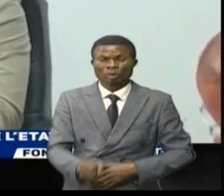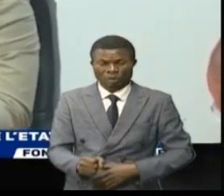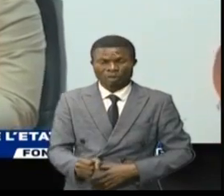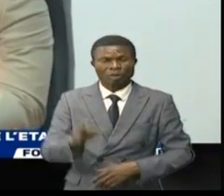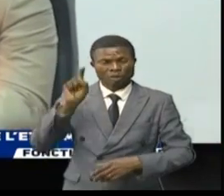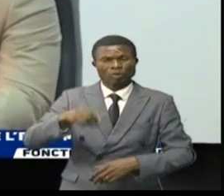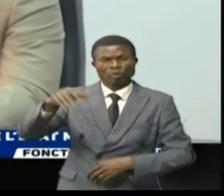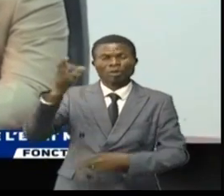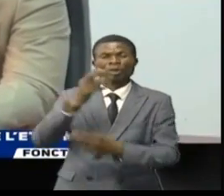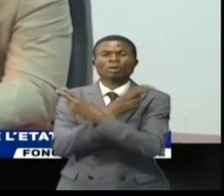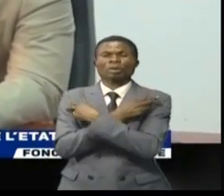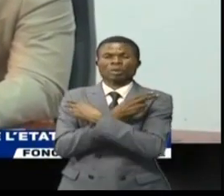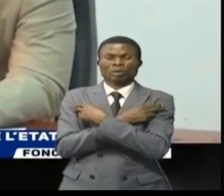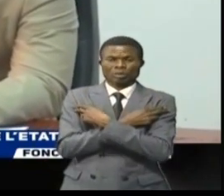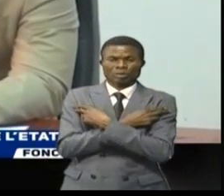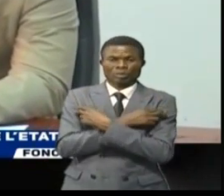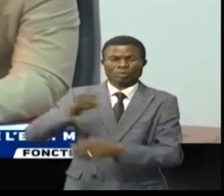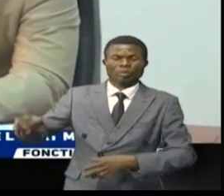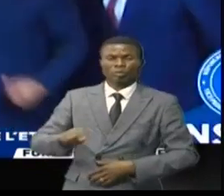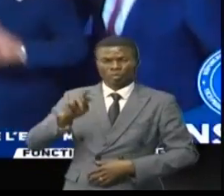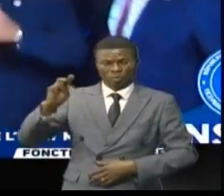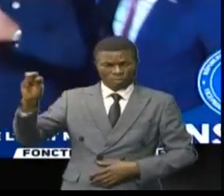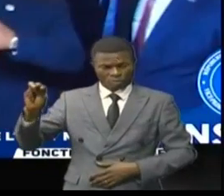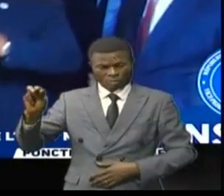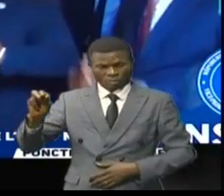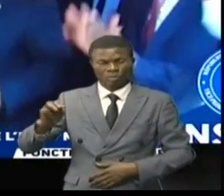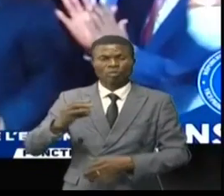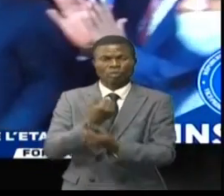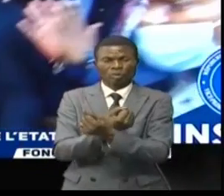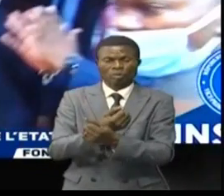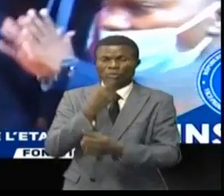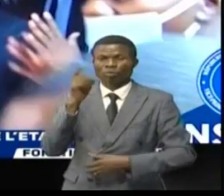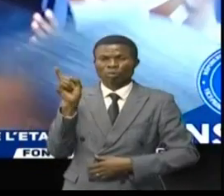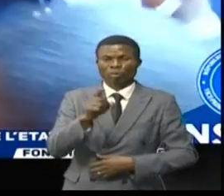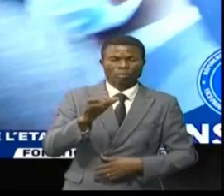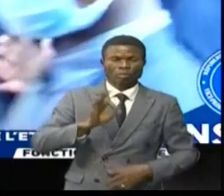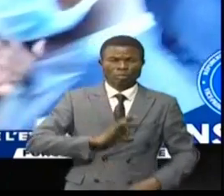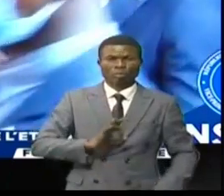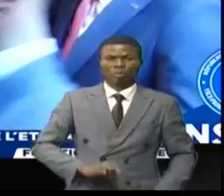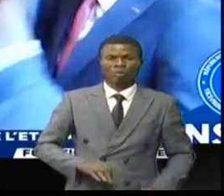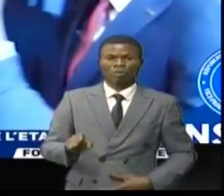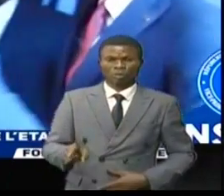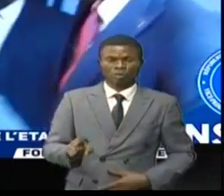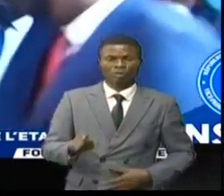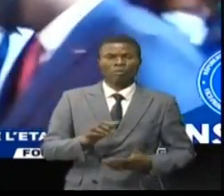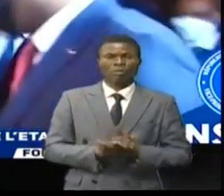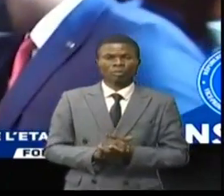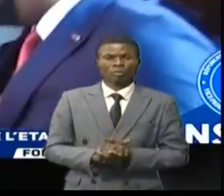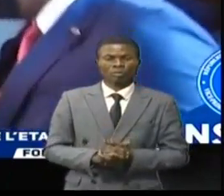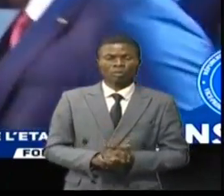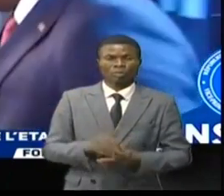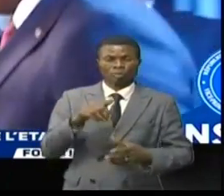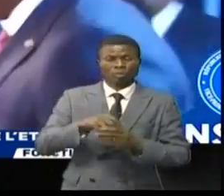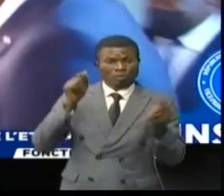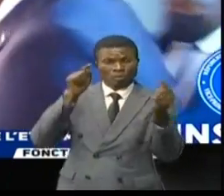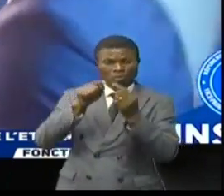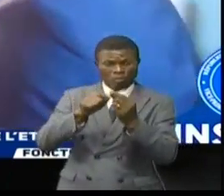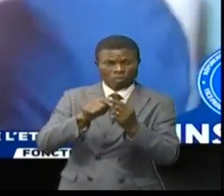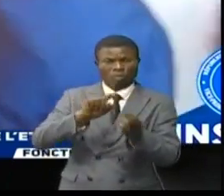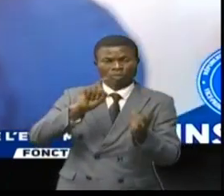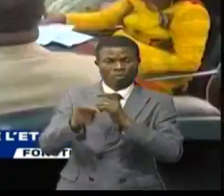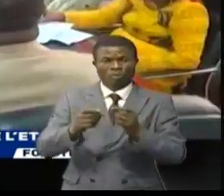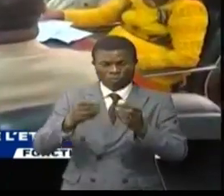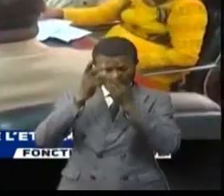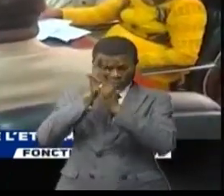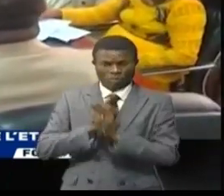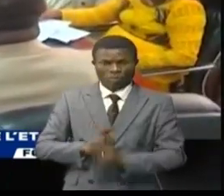publique, Jean-Pierre Liaou, en exécution des instructions du chef de l'État, Félix-Antoine Tshisekedi Tshilombo, cela dans le but de rendre la dignité